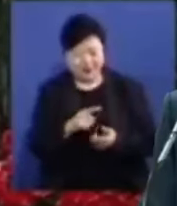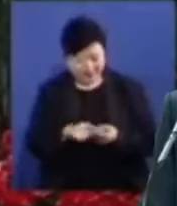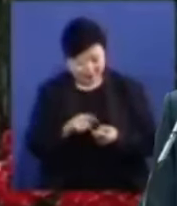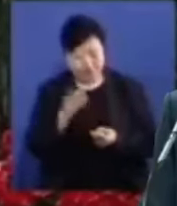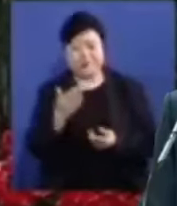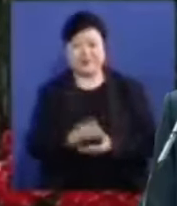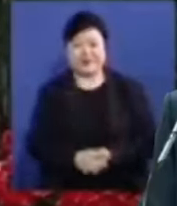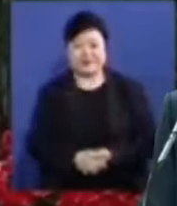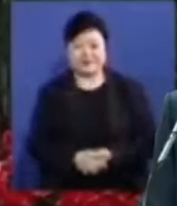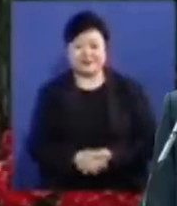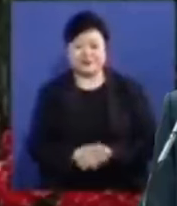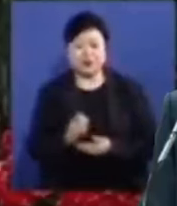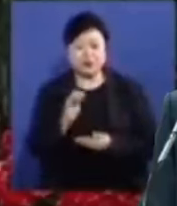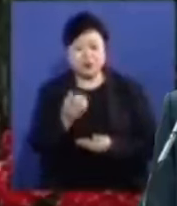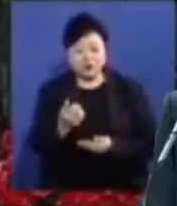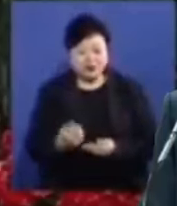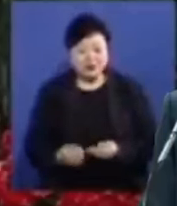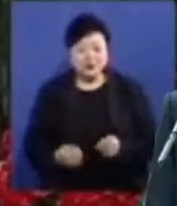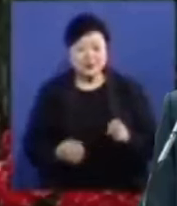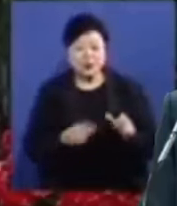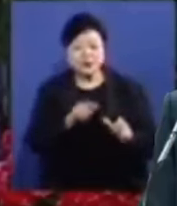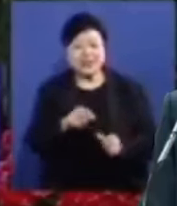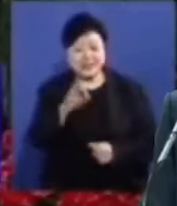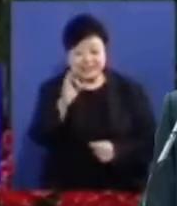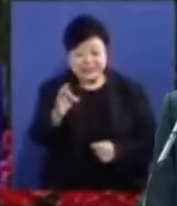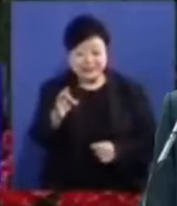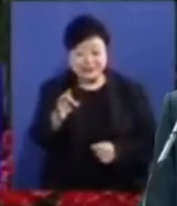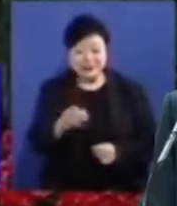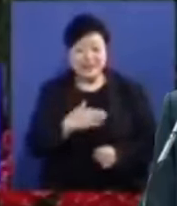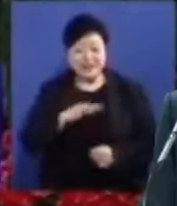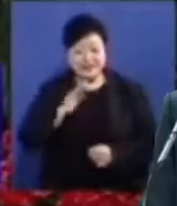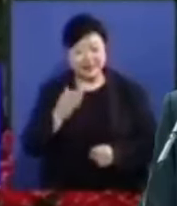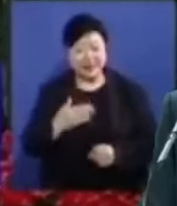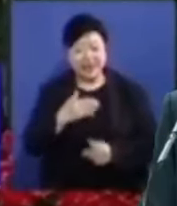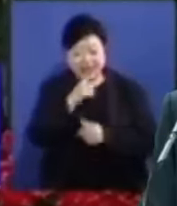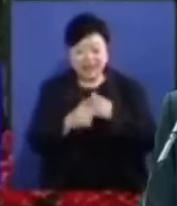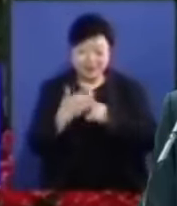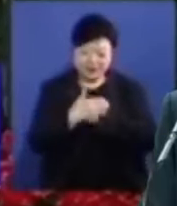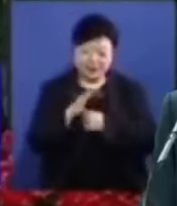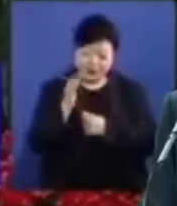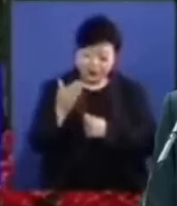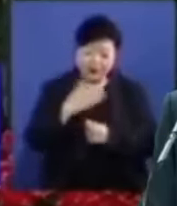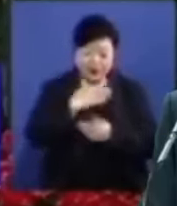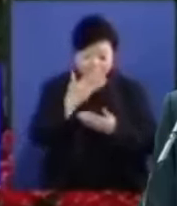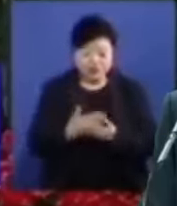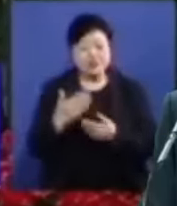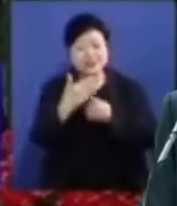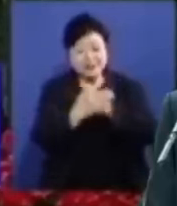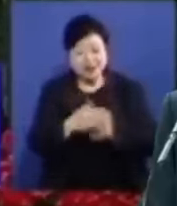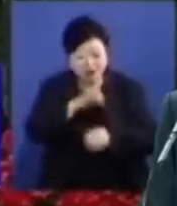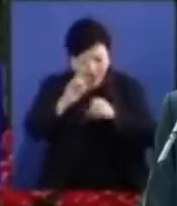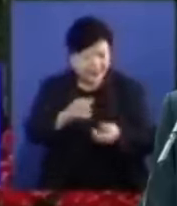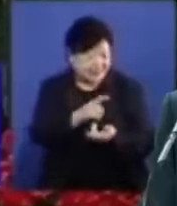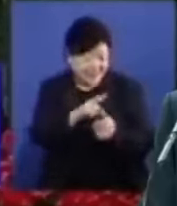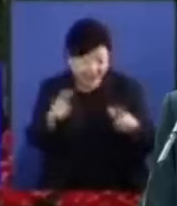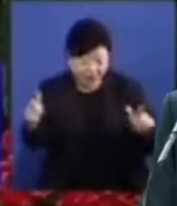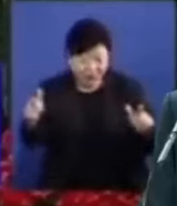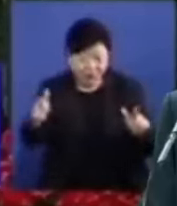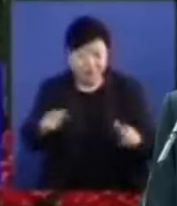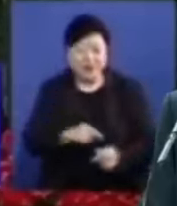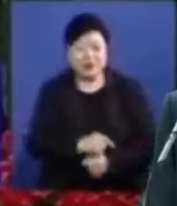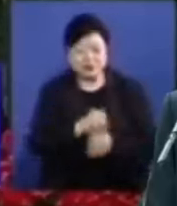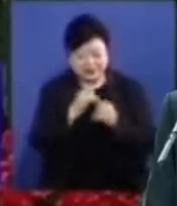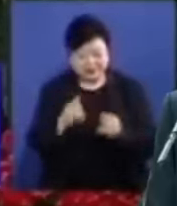것입니다. 고린도전서 15장 10절에 내가 나된 것은 하나님의 은혜로 된 것이니 내게 주신 그 은혜가 헛되지 아니하여 내가